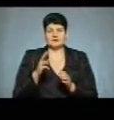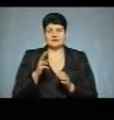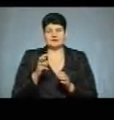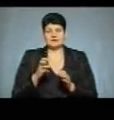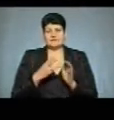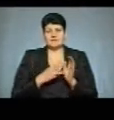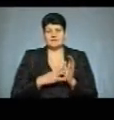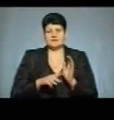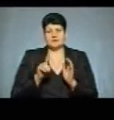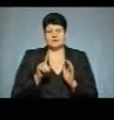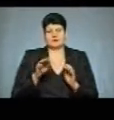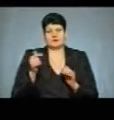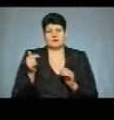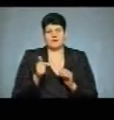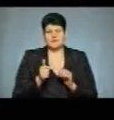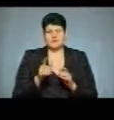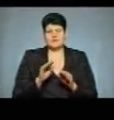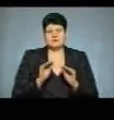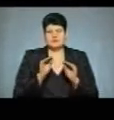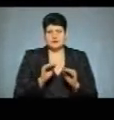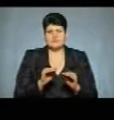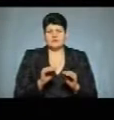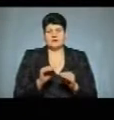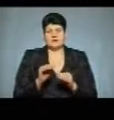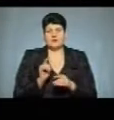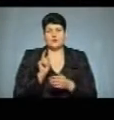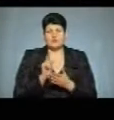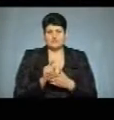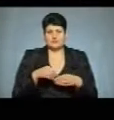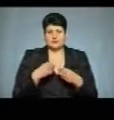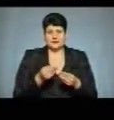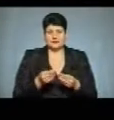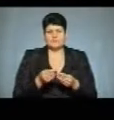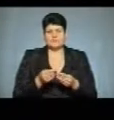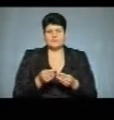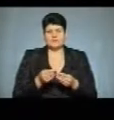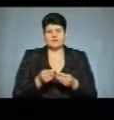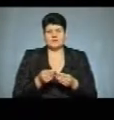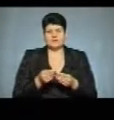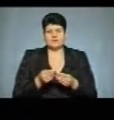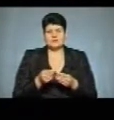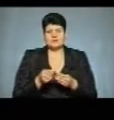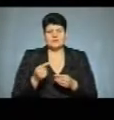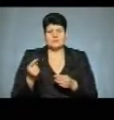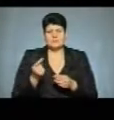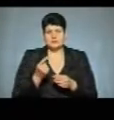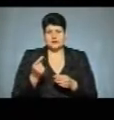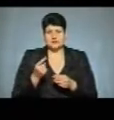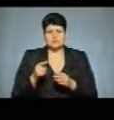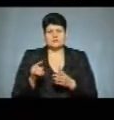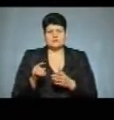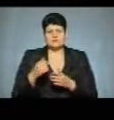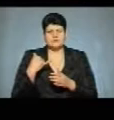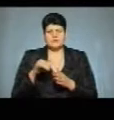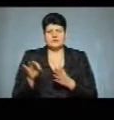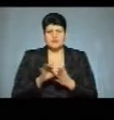501 381 гривня. У випадку внесення застави покласти на Перегінця обов'язки з'являти до слідчого прокурора суду за першою вимогою не виключати з населеного